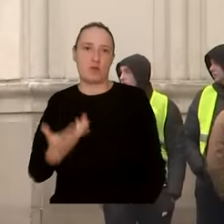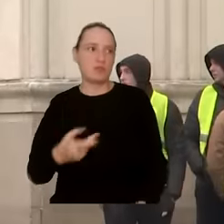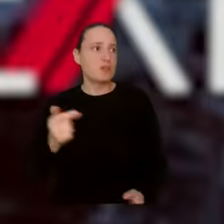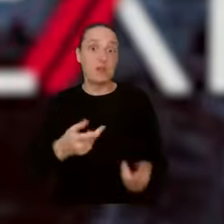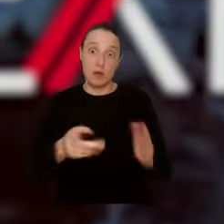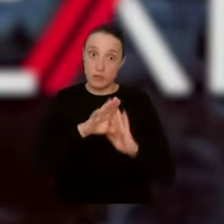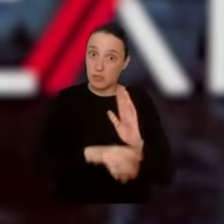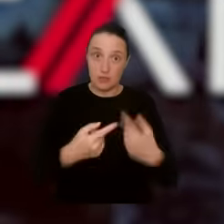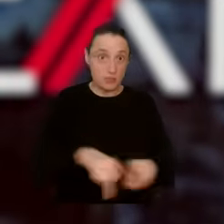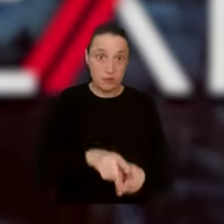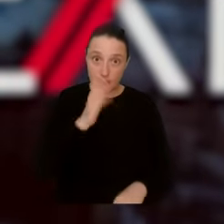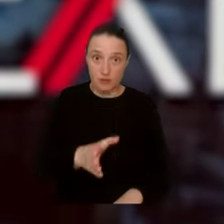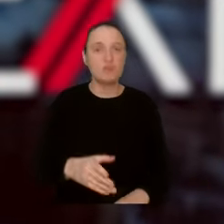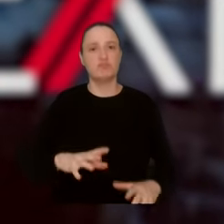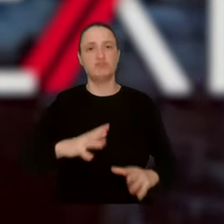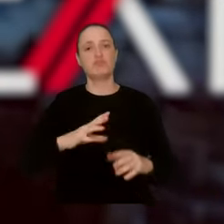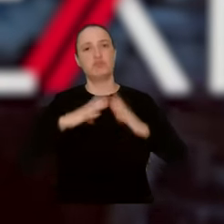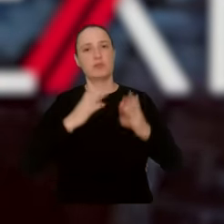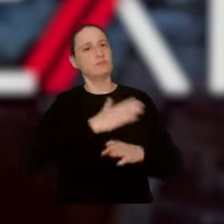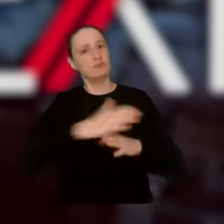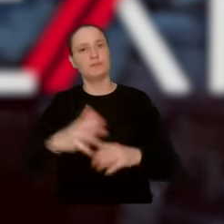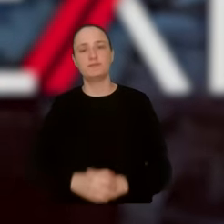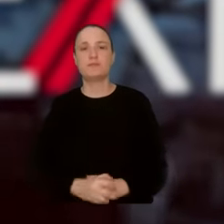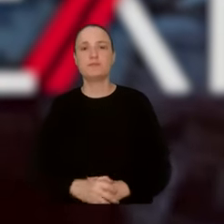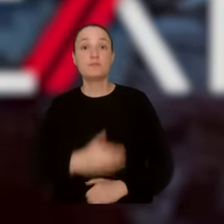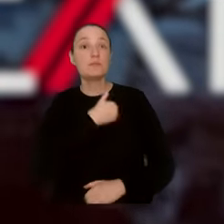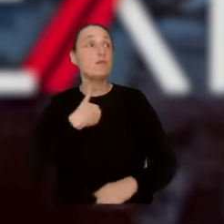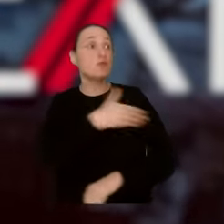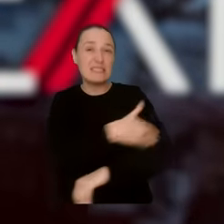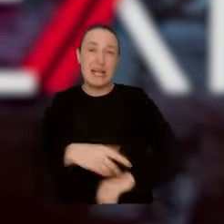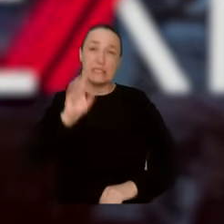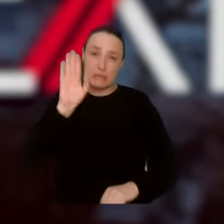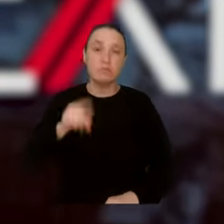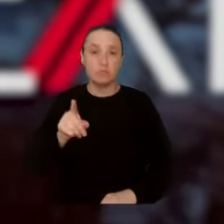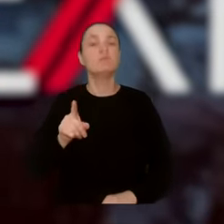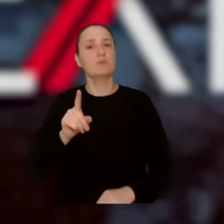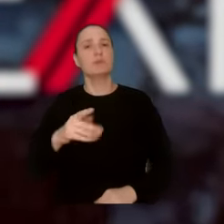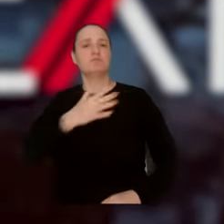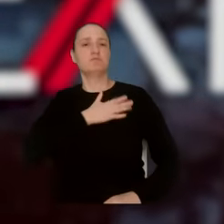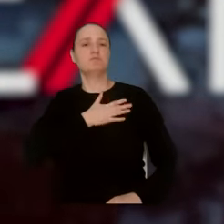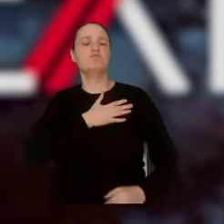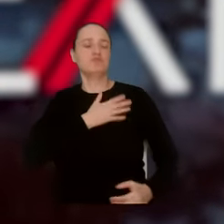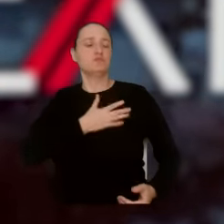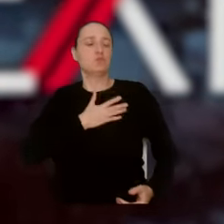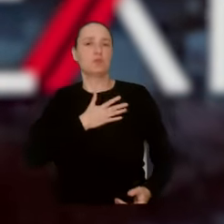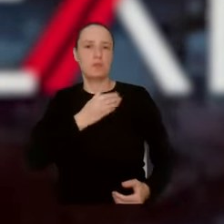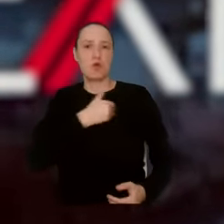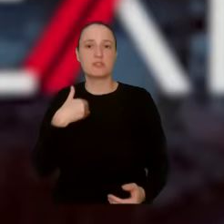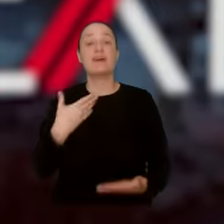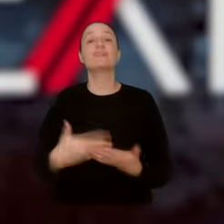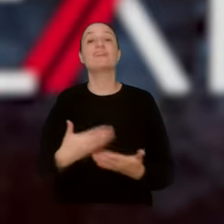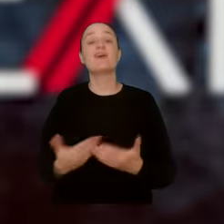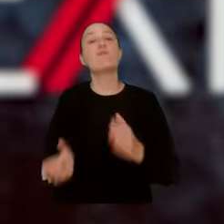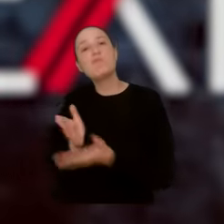postulatów. Nawet poza granicami kraju można nosić Polskę w sercu. I właśnie takim sercom dedykowana jest akcja Pomoc Polakom na